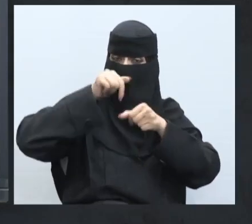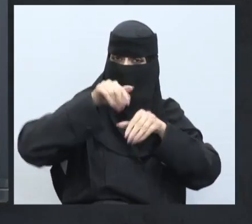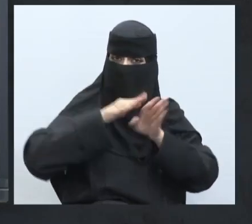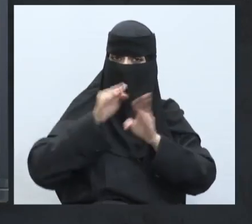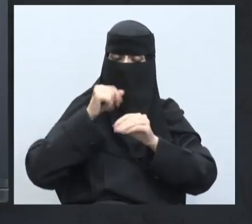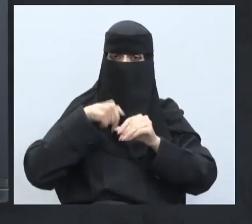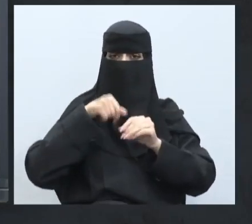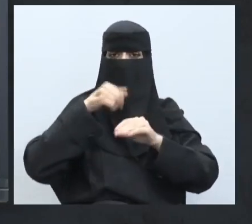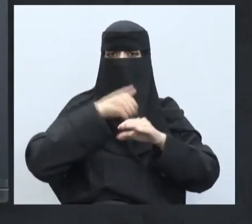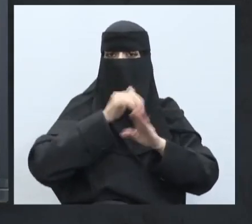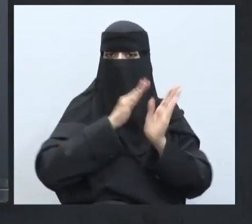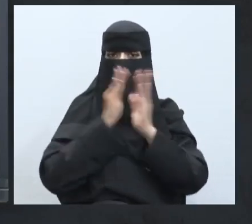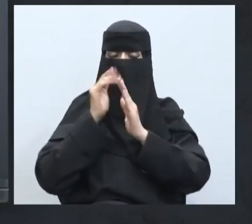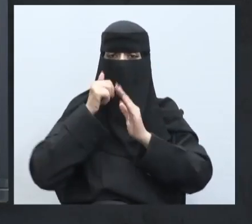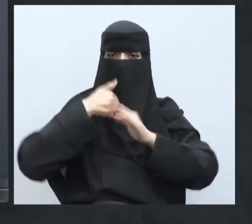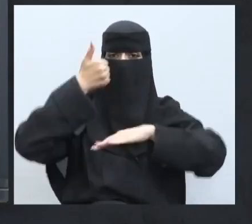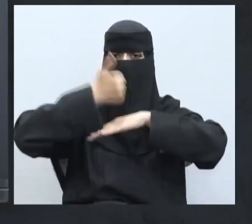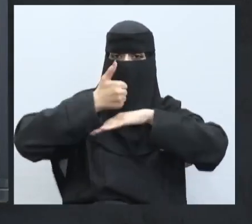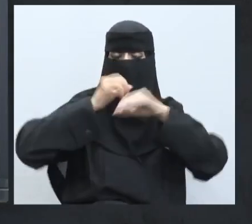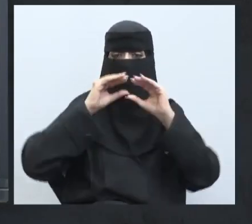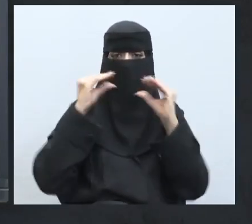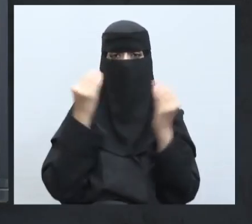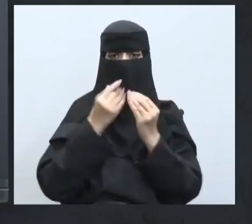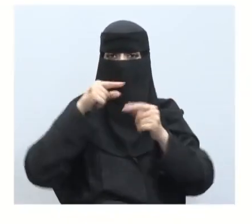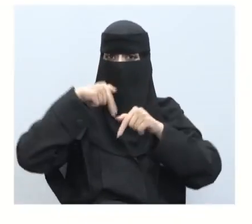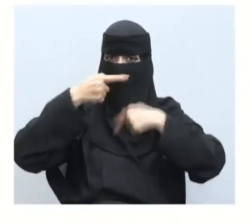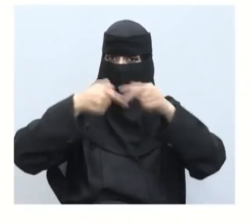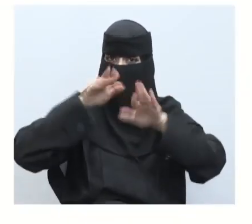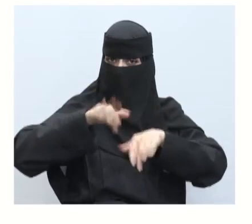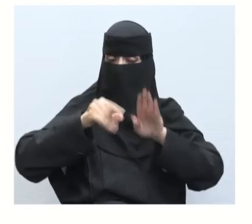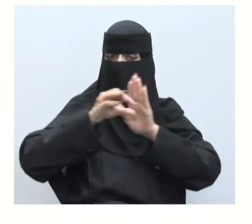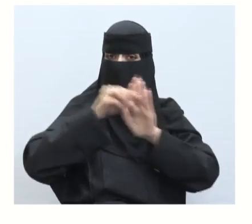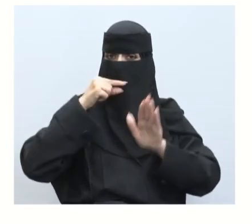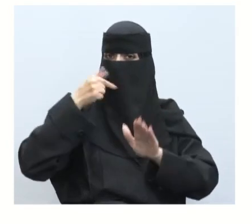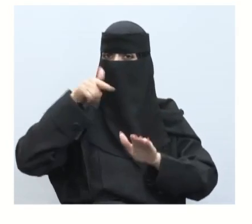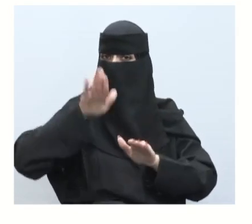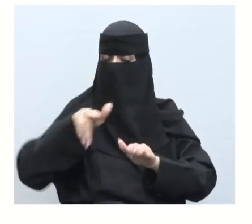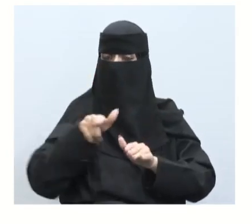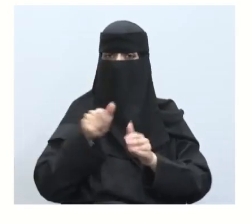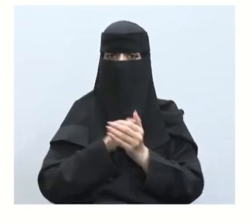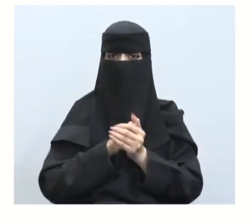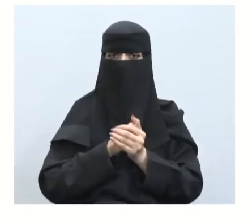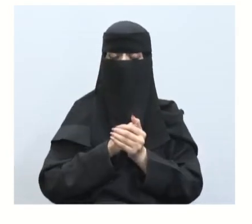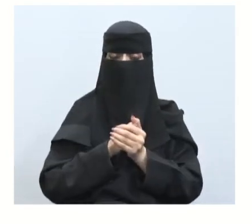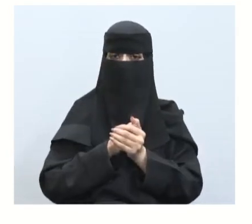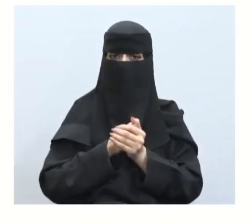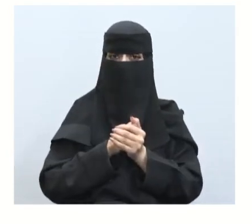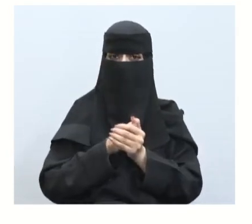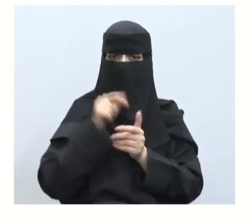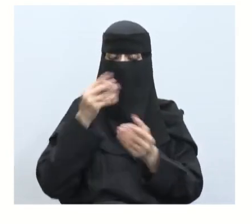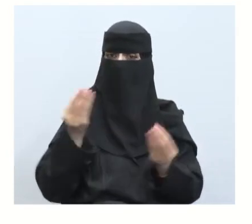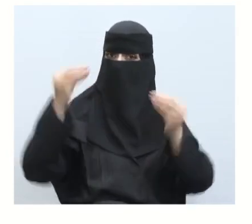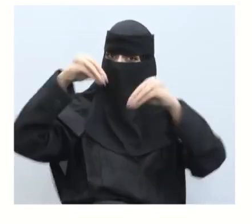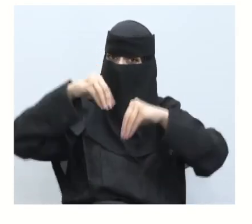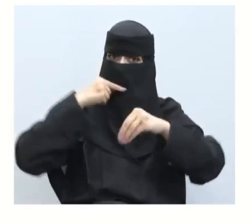شروحات مقرر مبادئ الاداره اليوم باذن الله سنستكمل ايضا الحديث عن موضوع